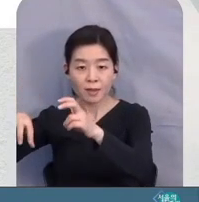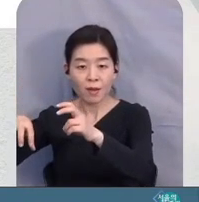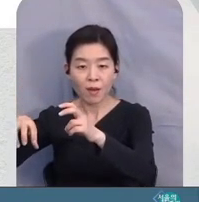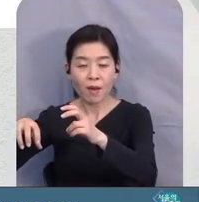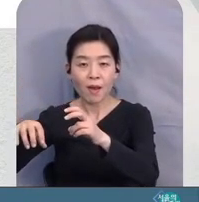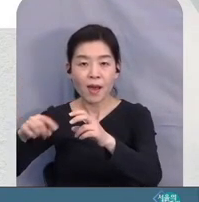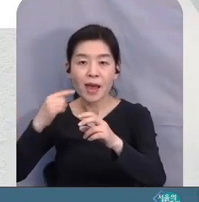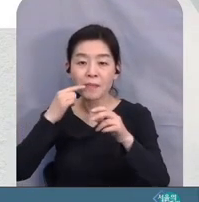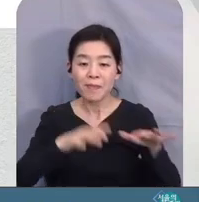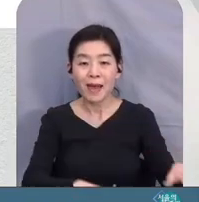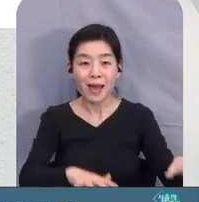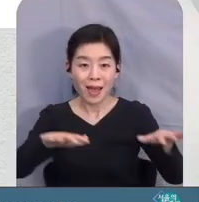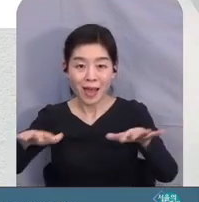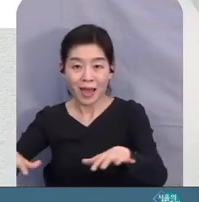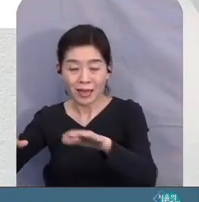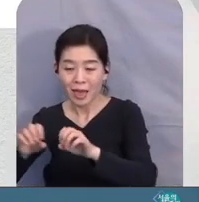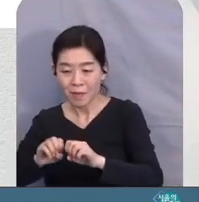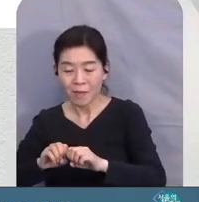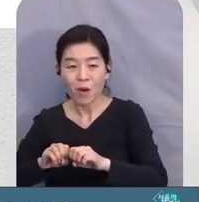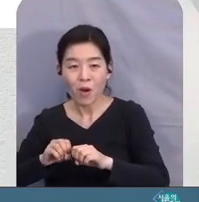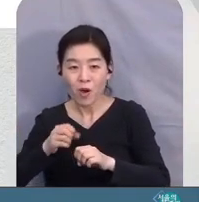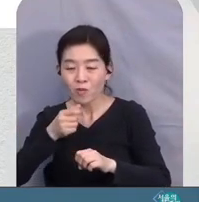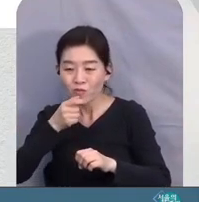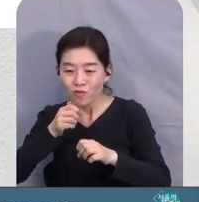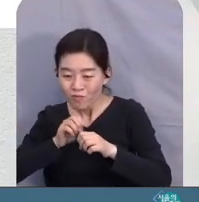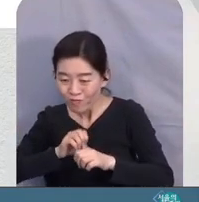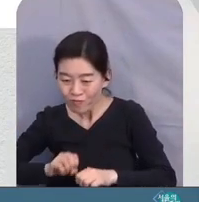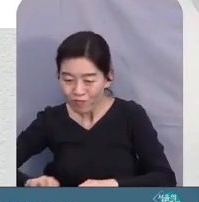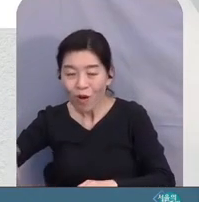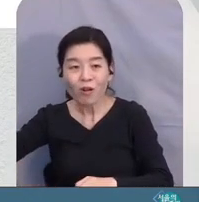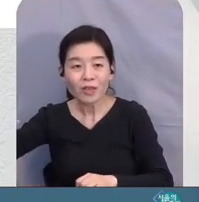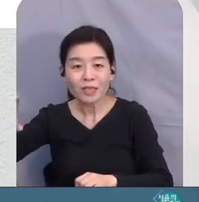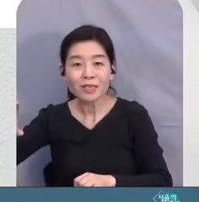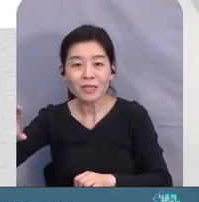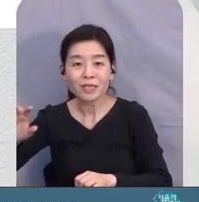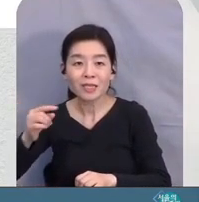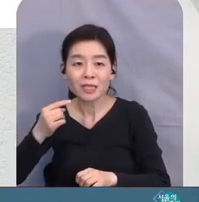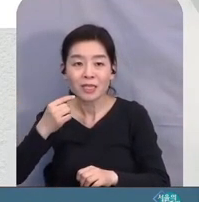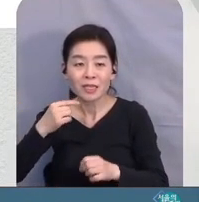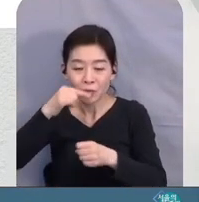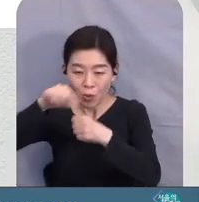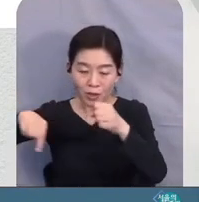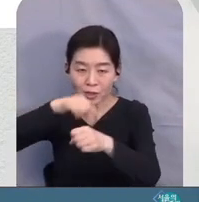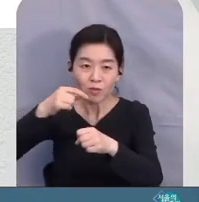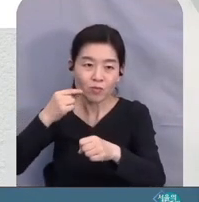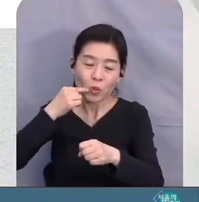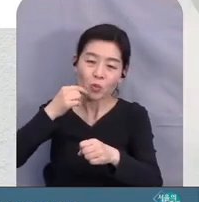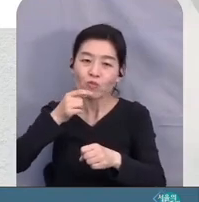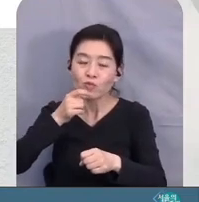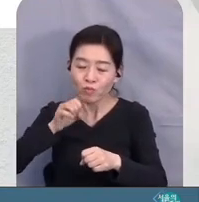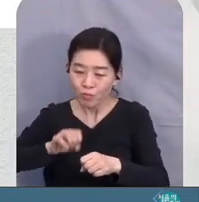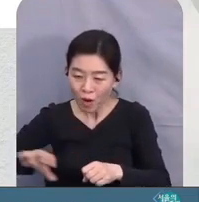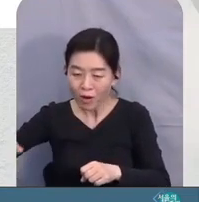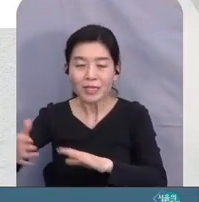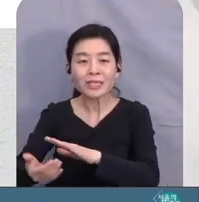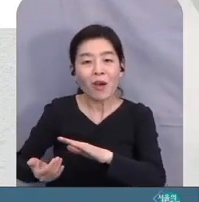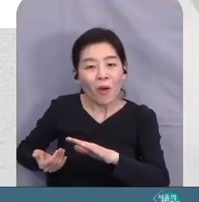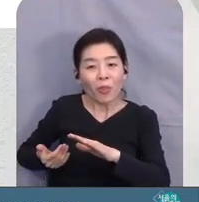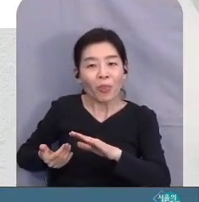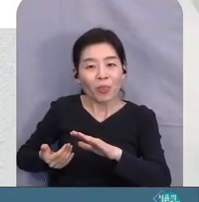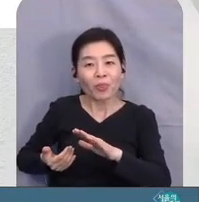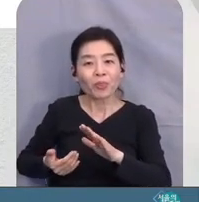바다로 방류하기 전에 투기 하기 전에 결정한 게 다섯 가지 옵션을 두고 검토를